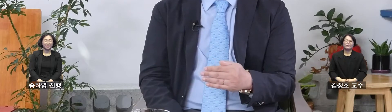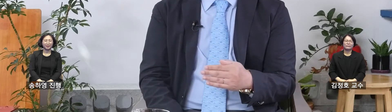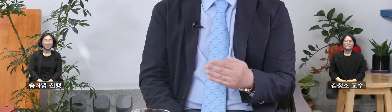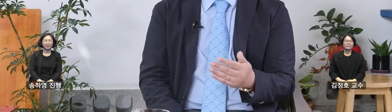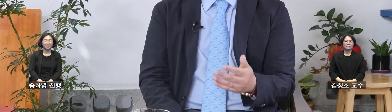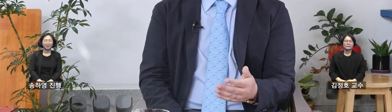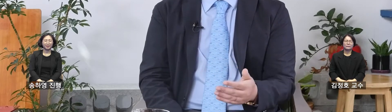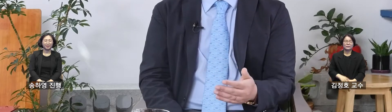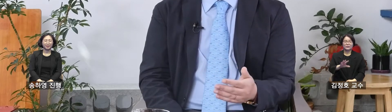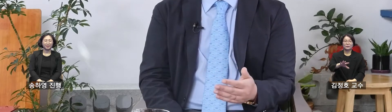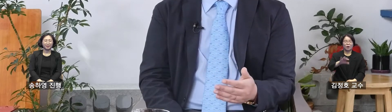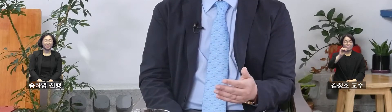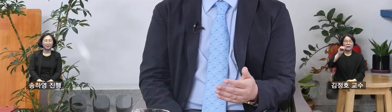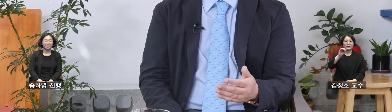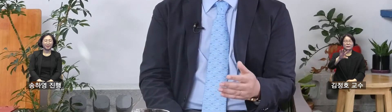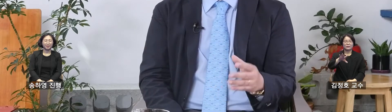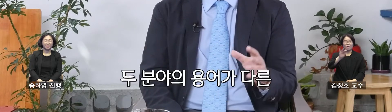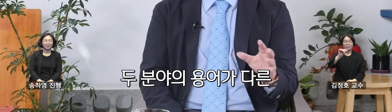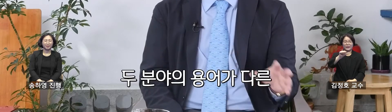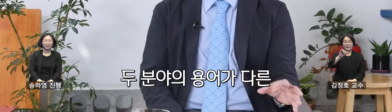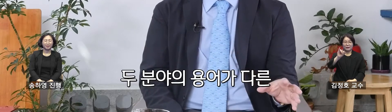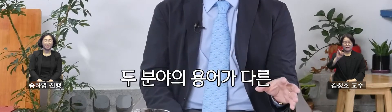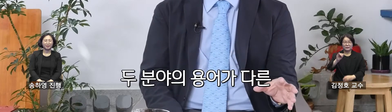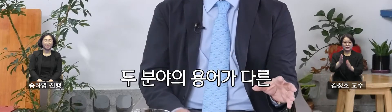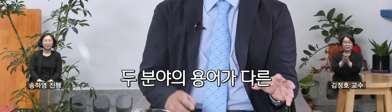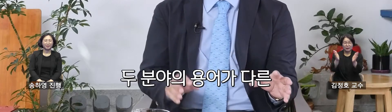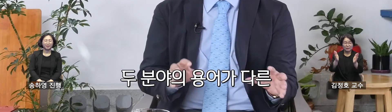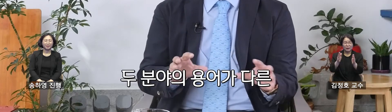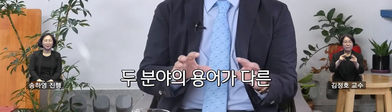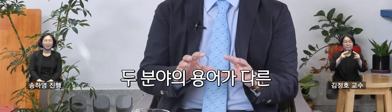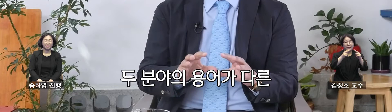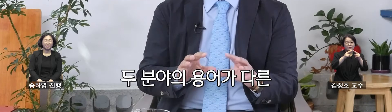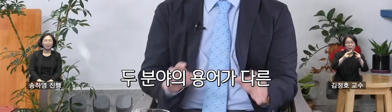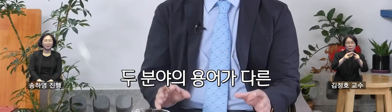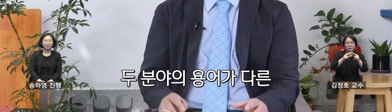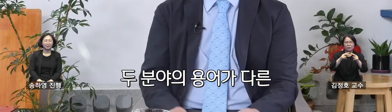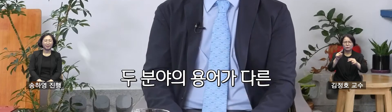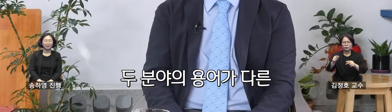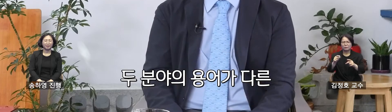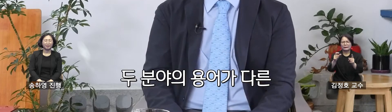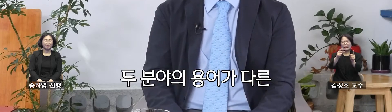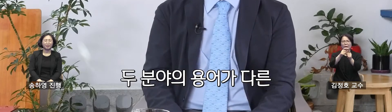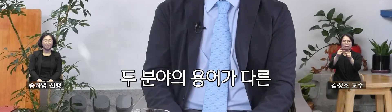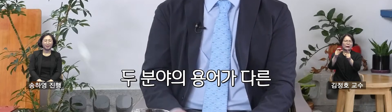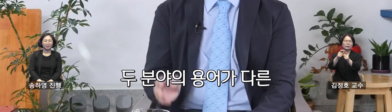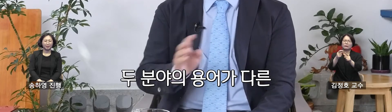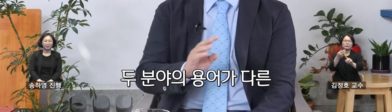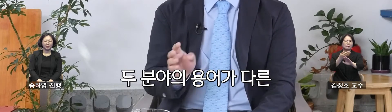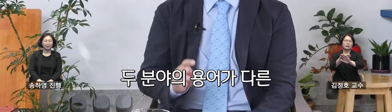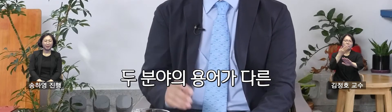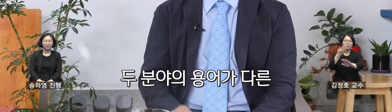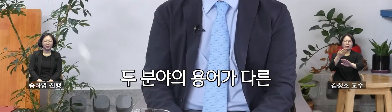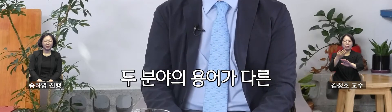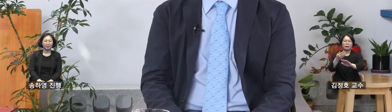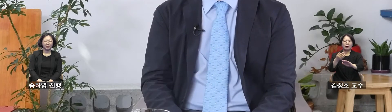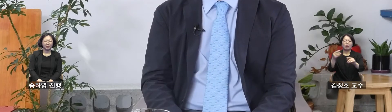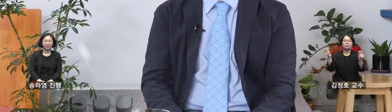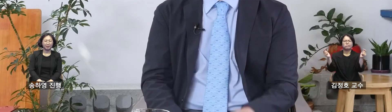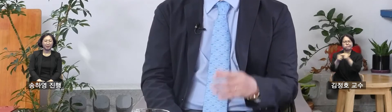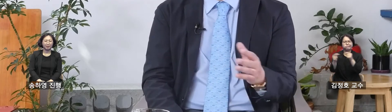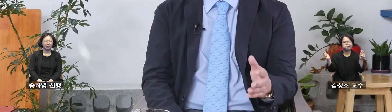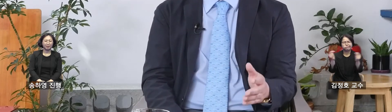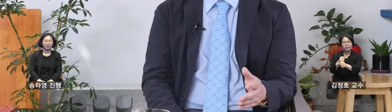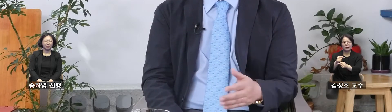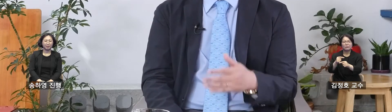그런데 처음 인공지능 시작할 때는 반도체 분야하고 용어 자체가 완전히 다릅니다. 서로 대화가 통하지